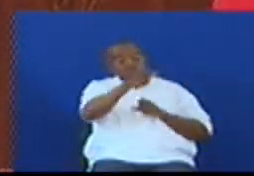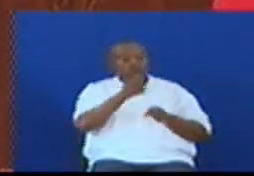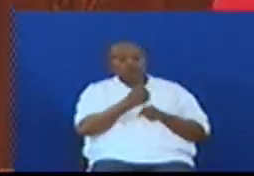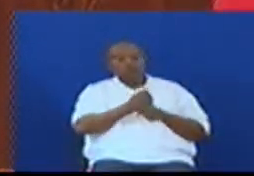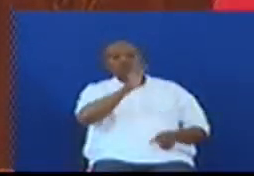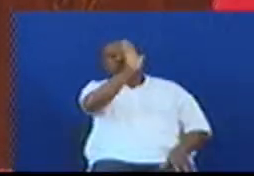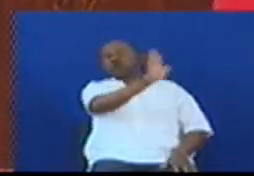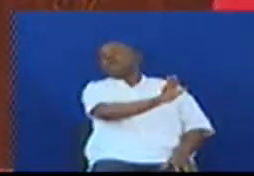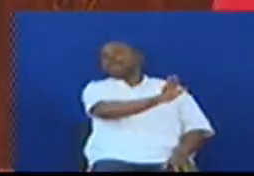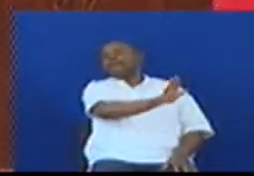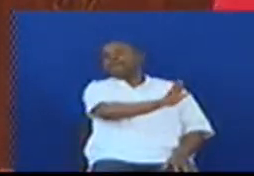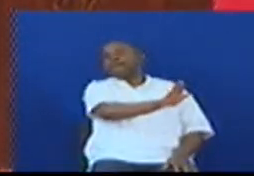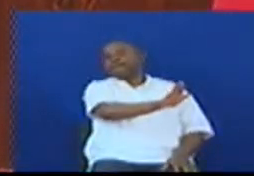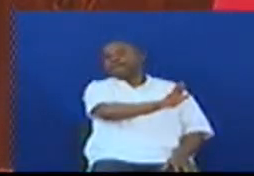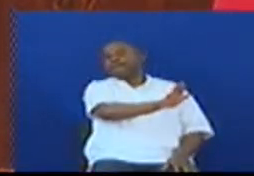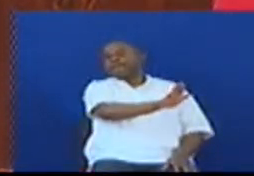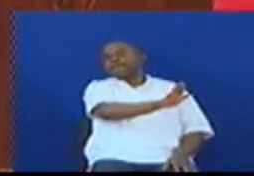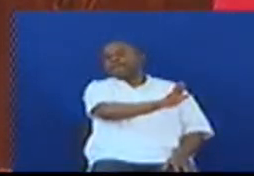kazi.